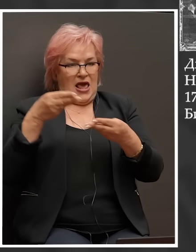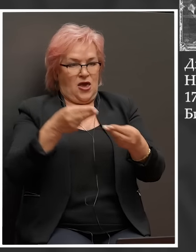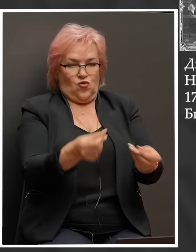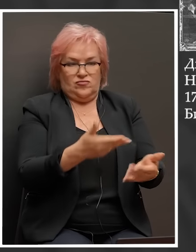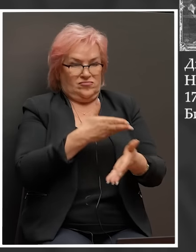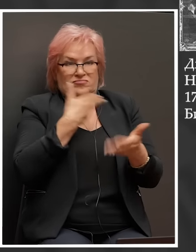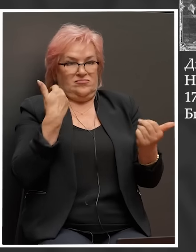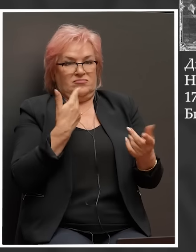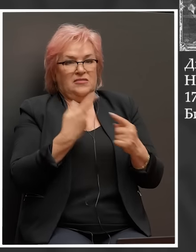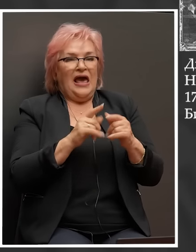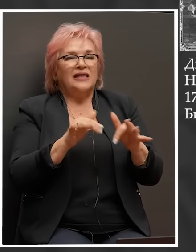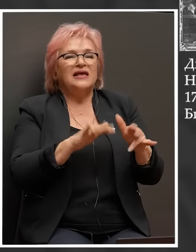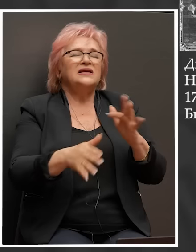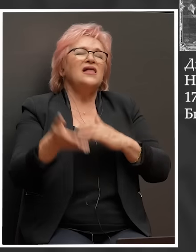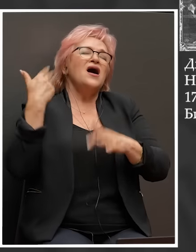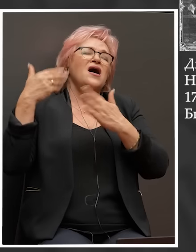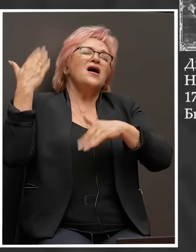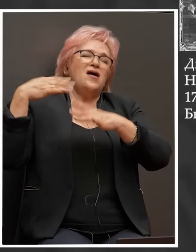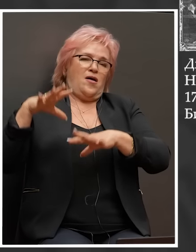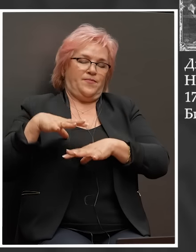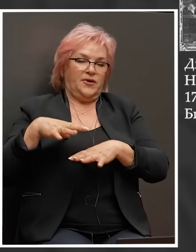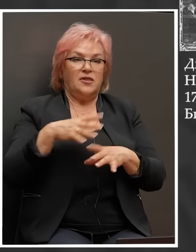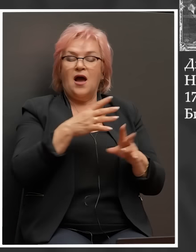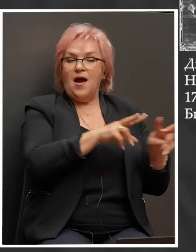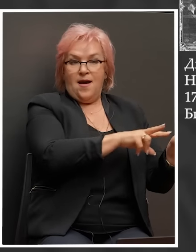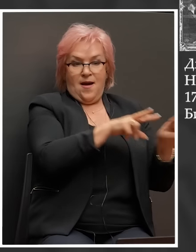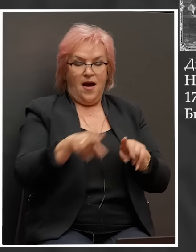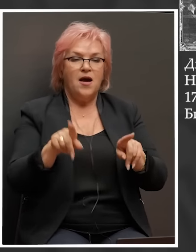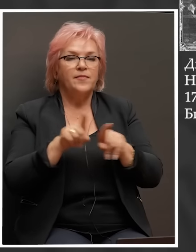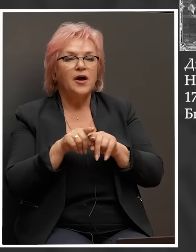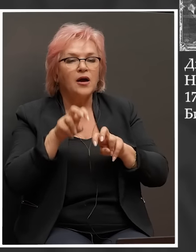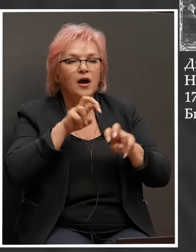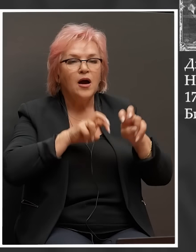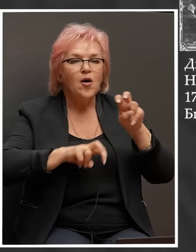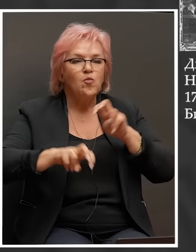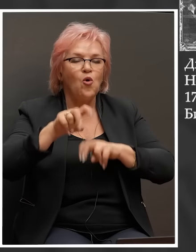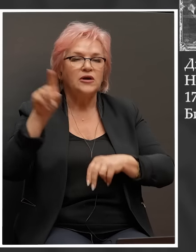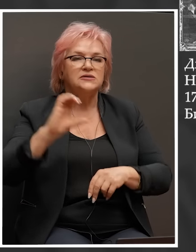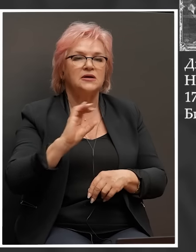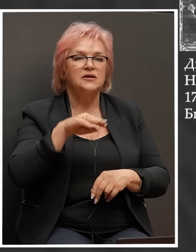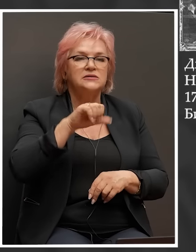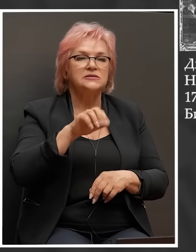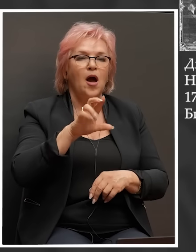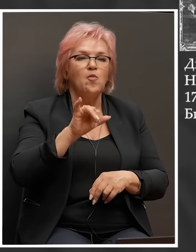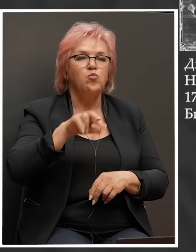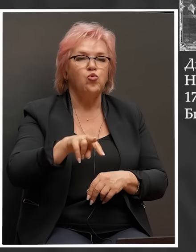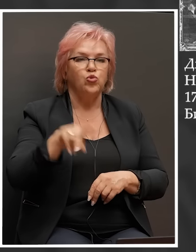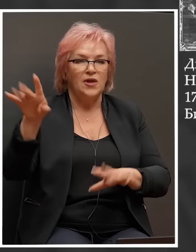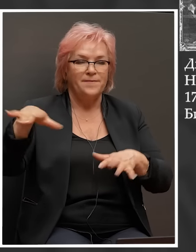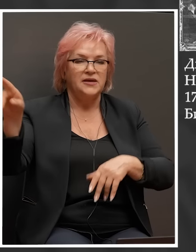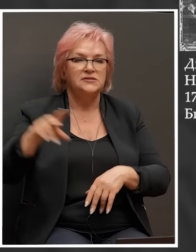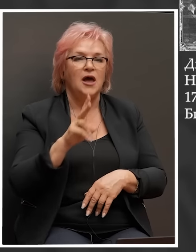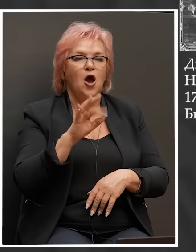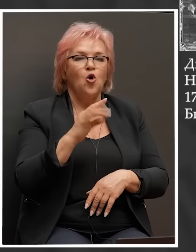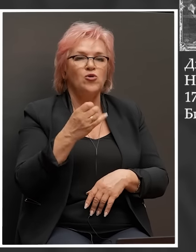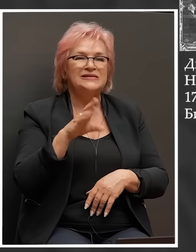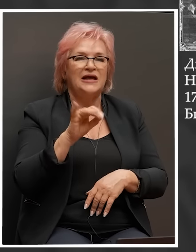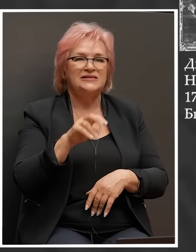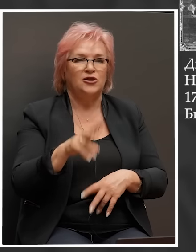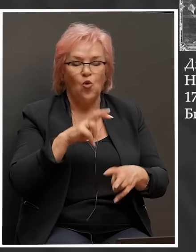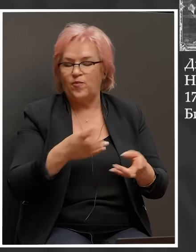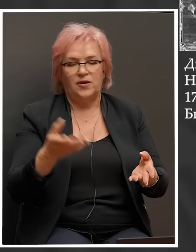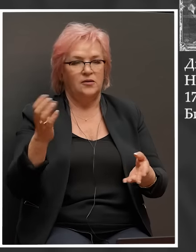не влияет. Это дела давно минувших дней. Ровно точно так же, как поиск в современном Стамбуле Константинополя. Да, стоит